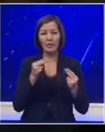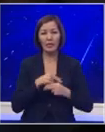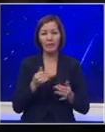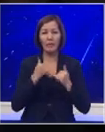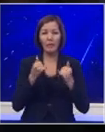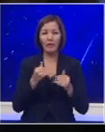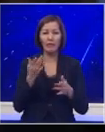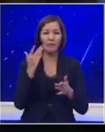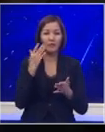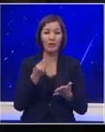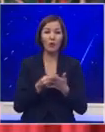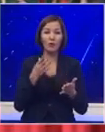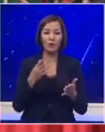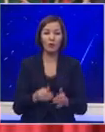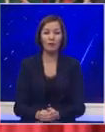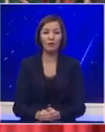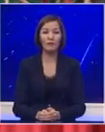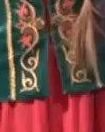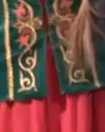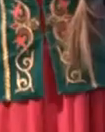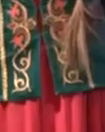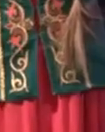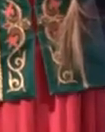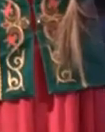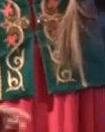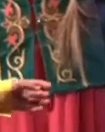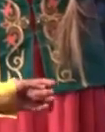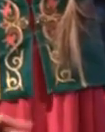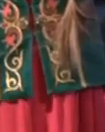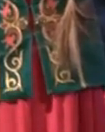бағалануымен құнды. Әдемі Нұрланқызы, Қайрат Қазтұрғанов, Жетісу арнасы, Талдықорған.